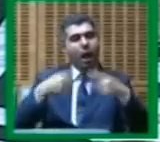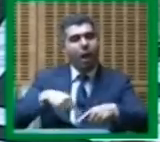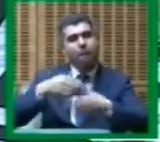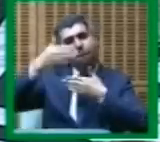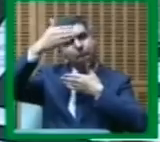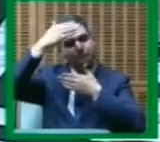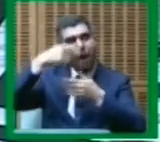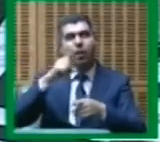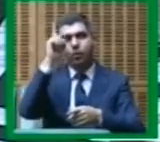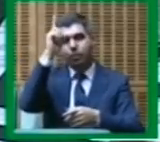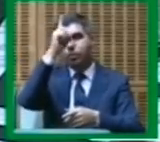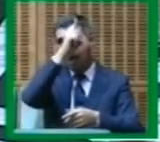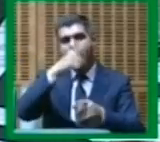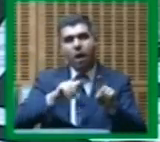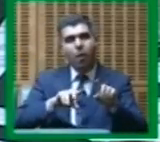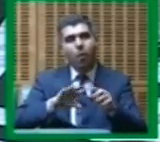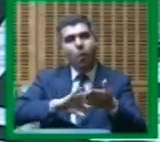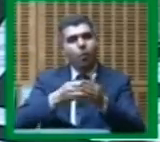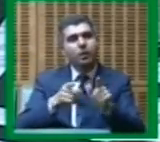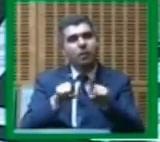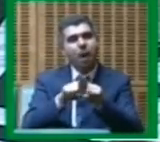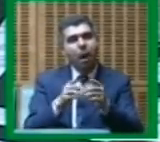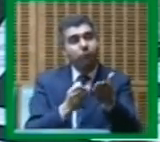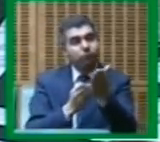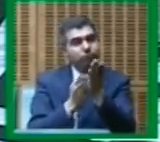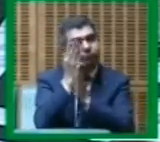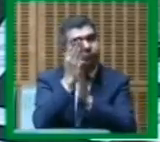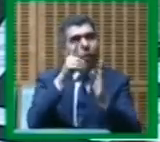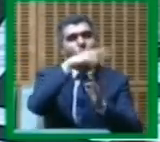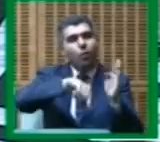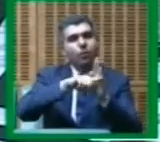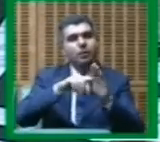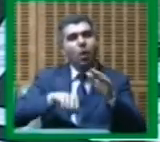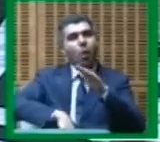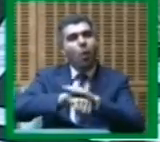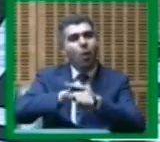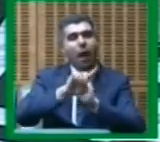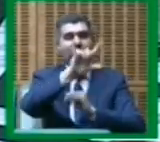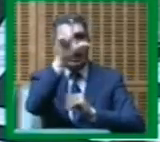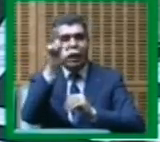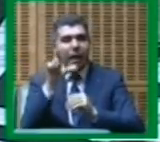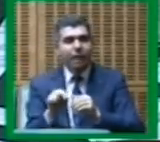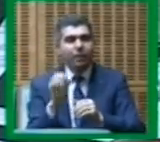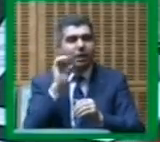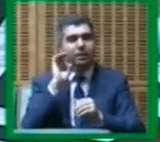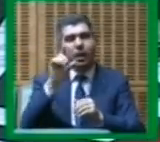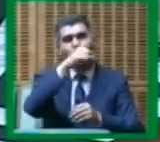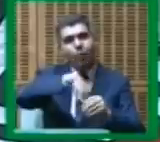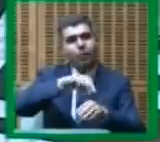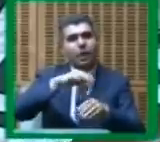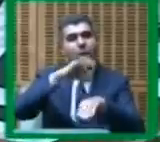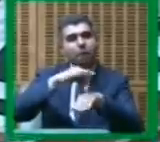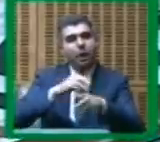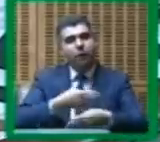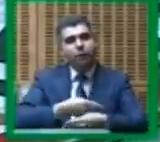بان كنتمنى ان القرار يكون في اتجاه للربح ديال الكره الافريقيه، باعتبار طبعا هذه الافه اللي ما كناش كننتظروها